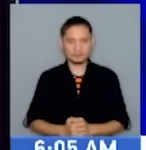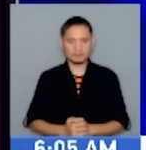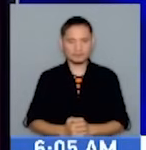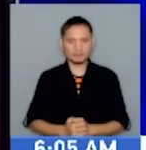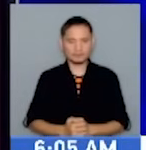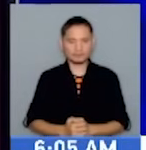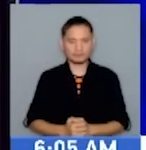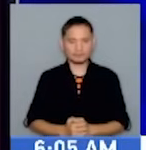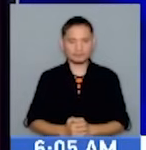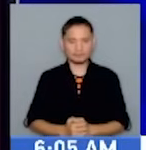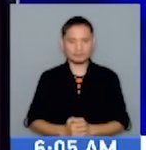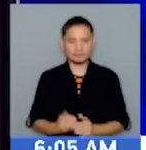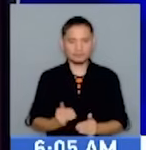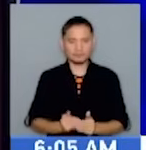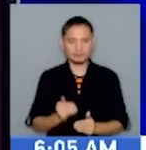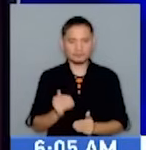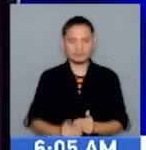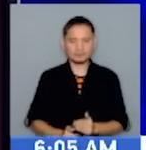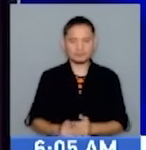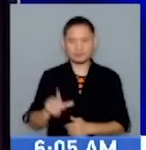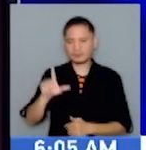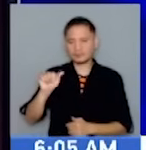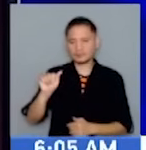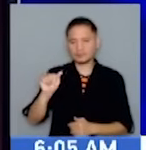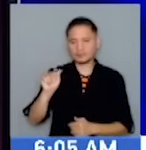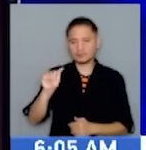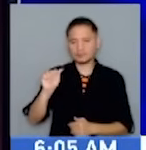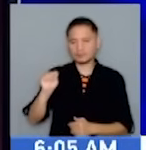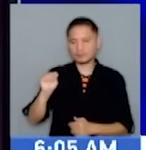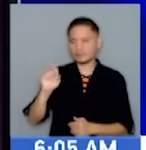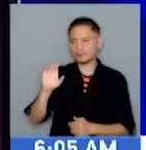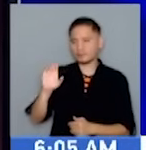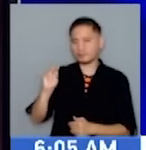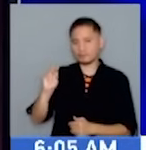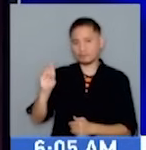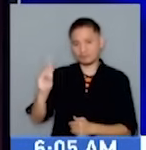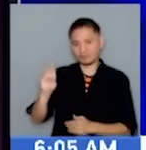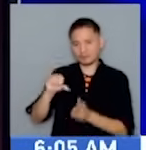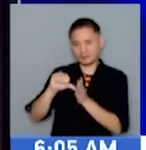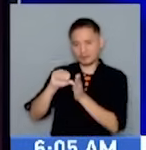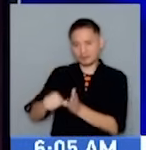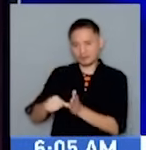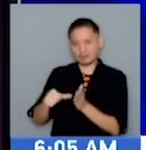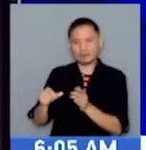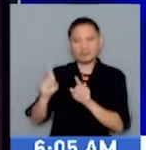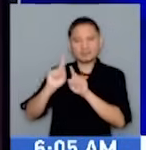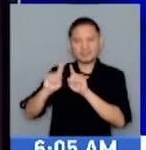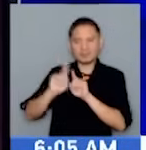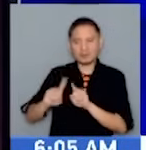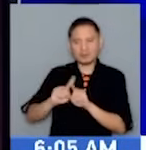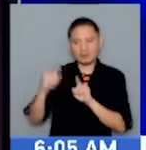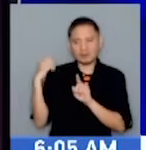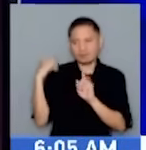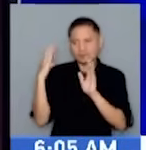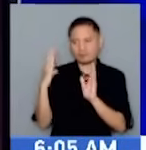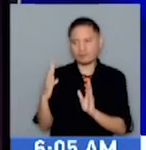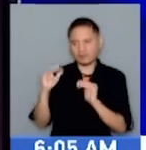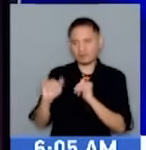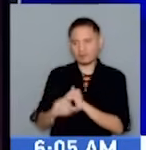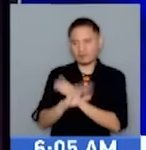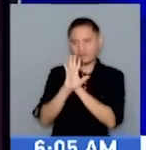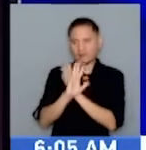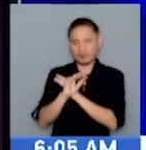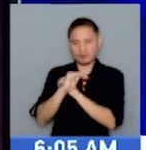Nanumpa sa lakas CMD na pinamumunuan ni House Speaker Martin Romualdez ang ilang opisyal ng Davao Oriental, kabilang sa kanila ang ilang miyembro ng hugpong